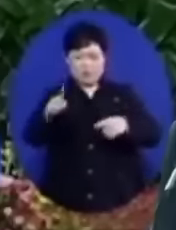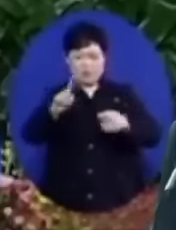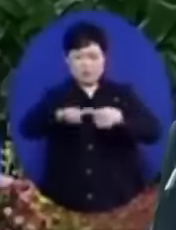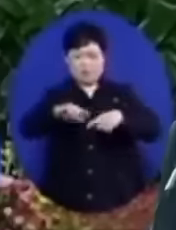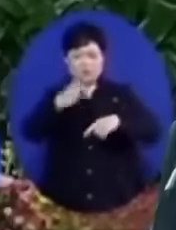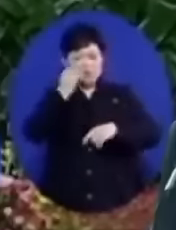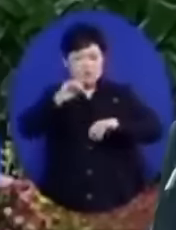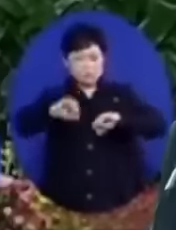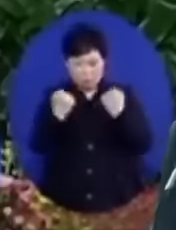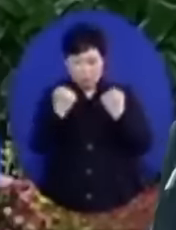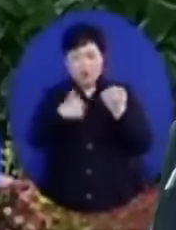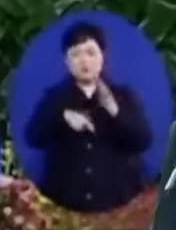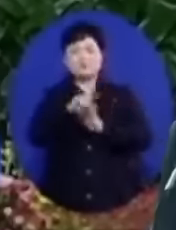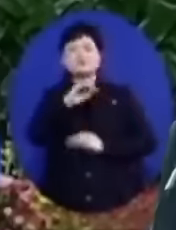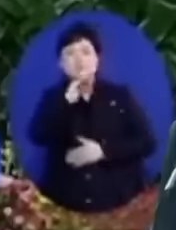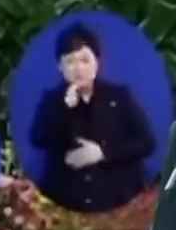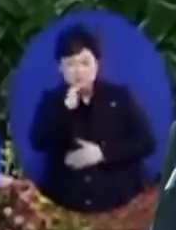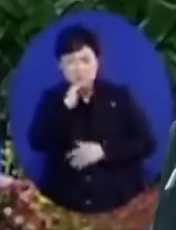순복하기 위해서 기다리는 것입니다.